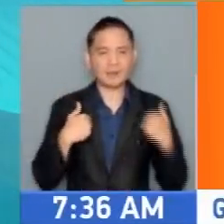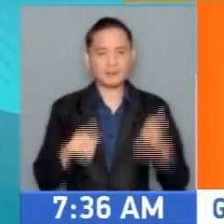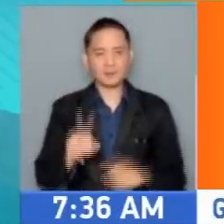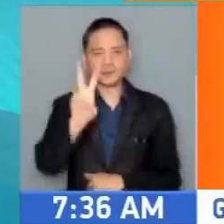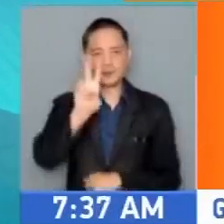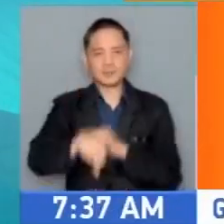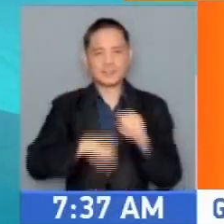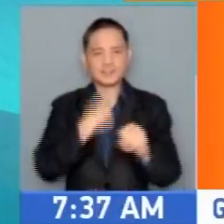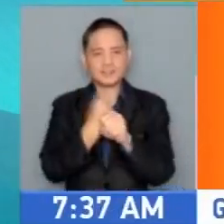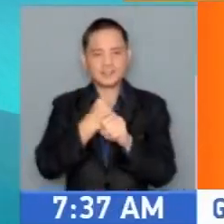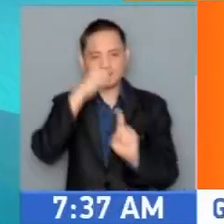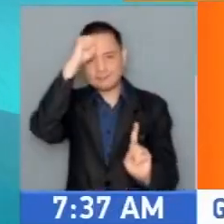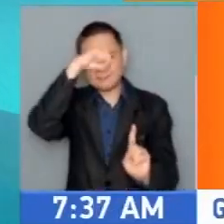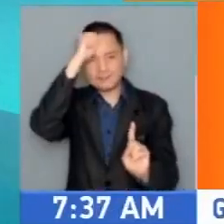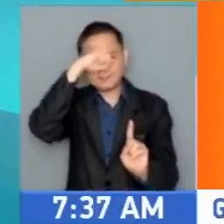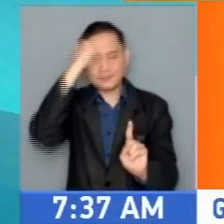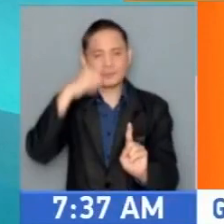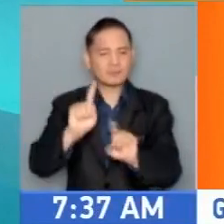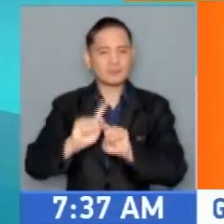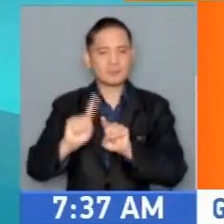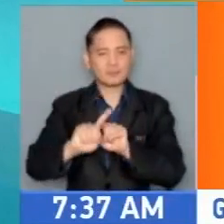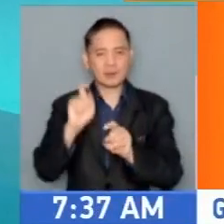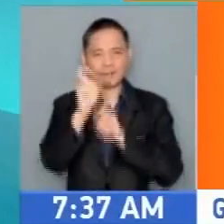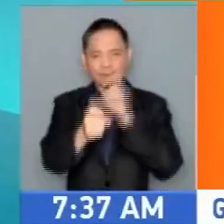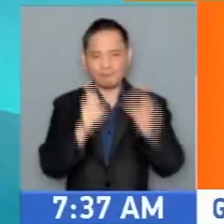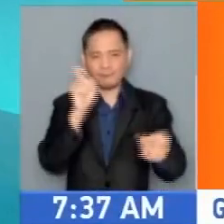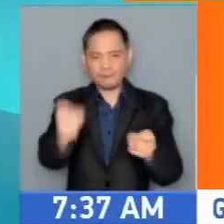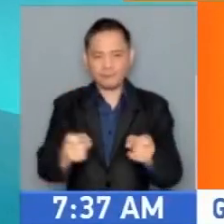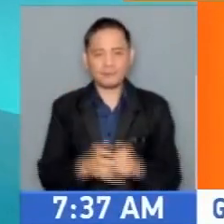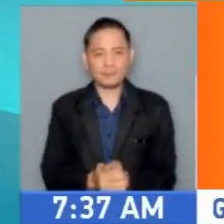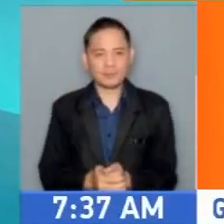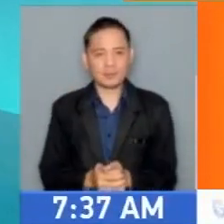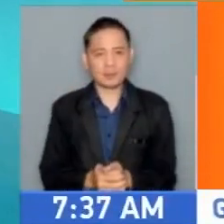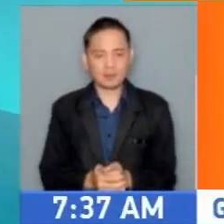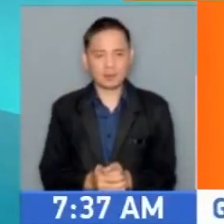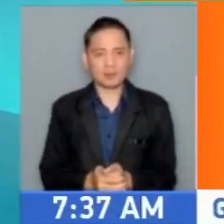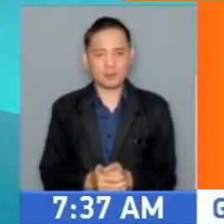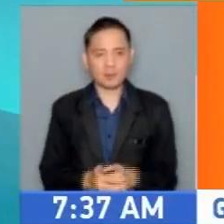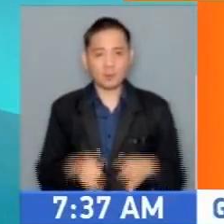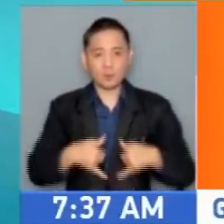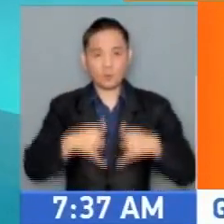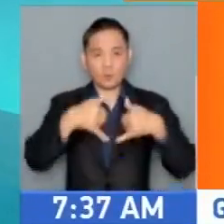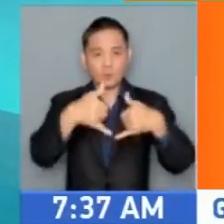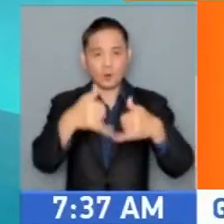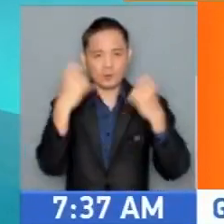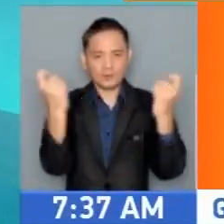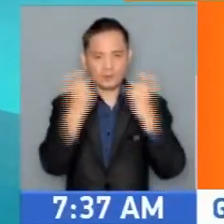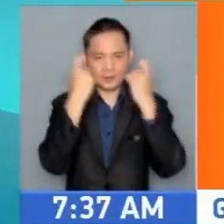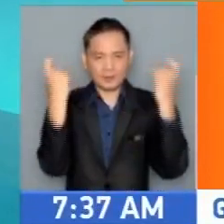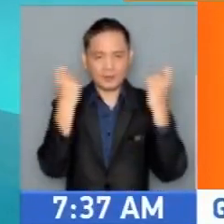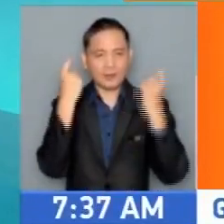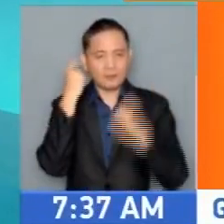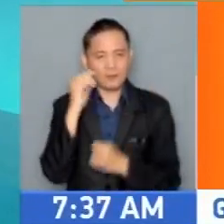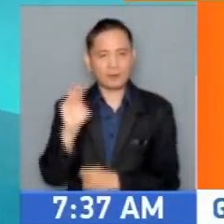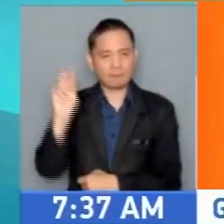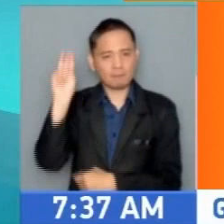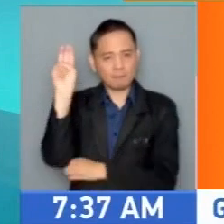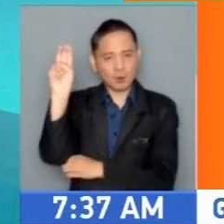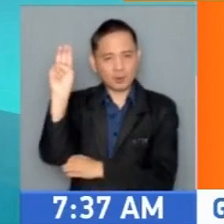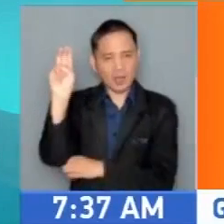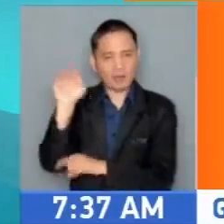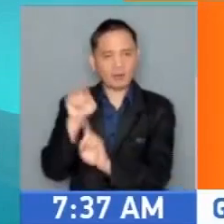papremyo. Ang search and awarding ceremony ay bahagi ng pagunitan ng Scouting Month sa bansa.